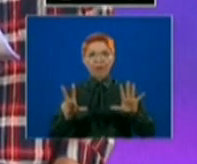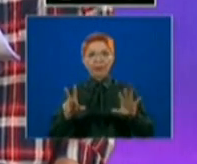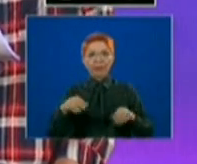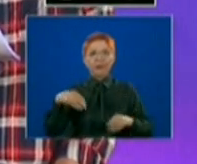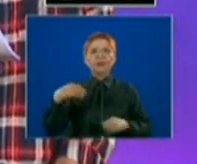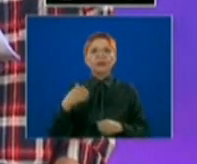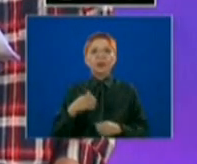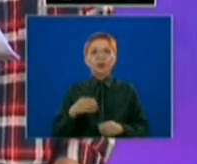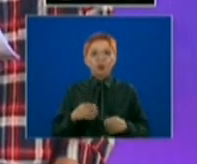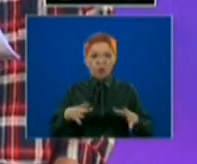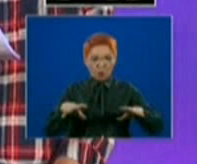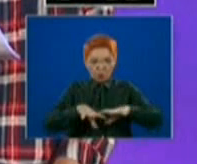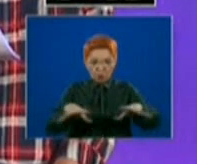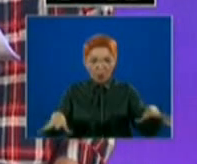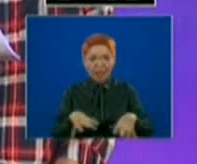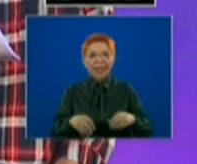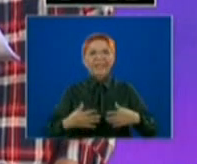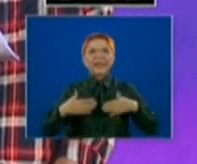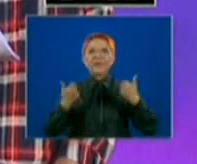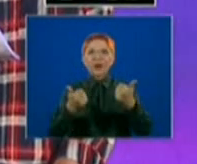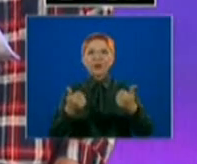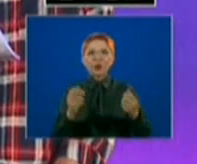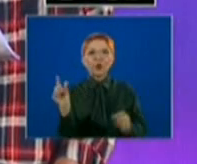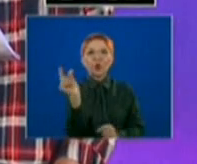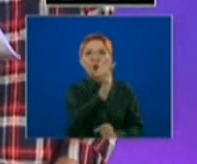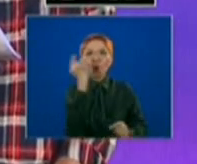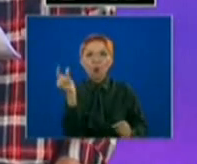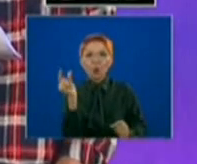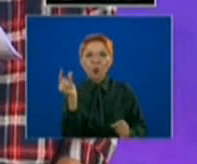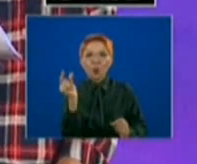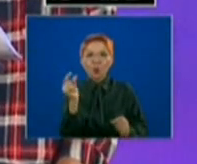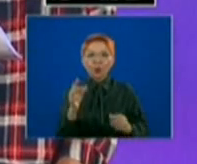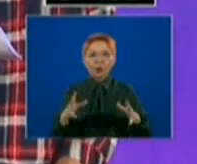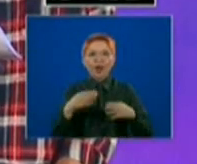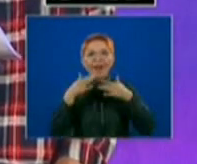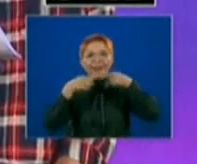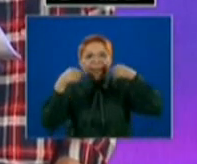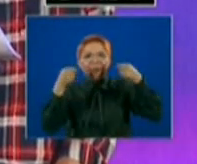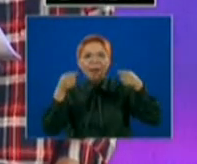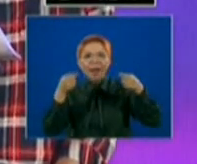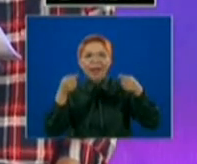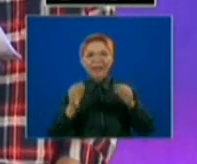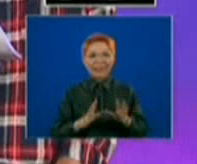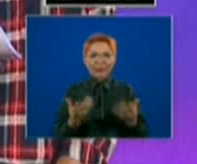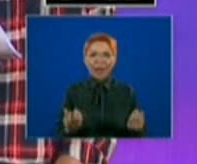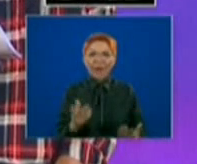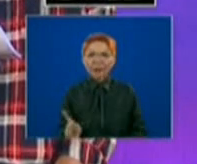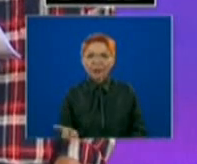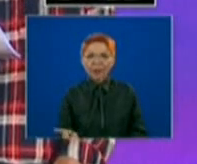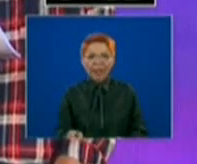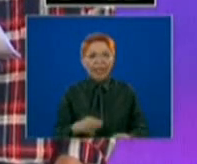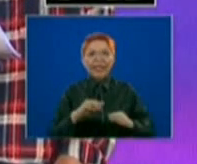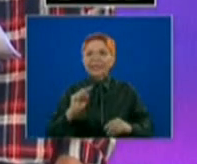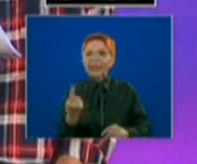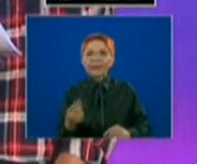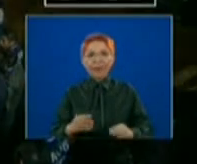ini. Ya kan? Tapi kita lupa juga sebenarnya pemilih kan ada berapa jenis ya. Ada yang hardcore yang memang mau